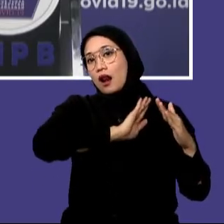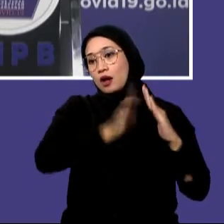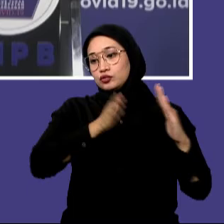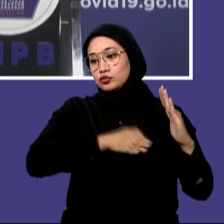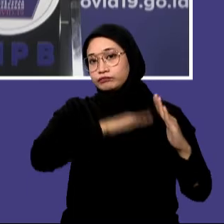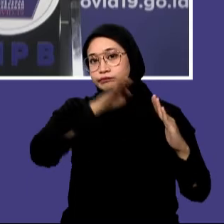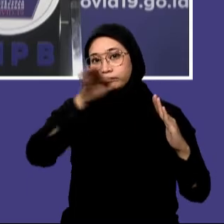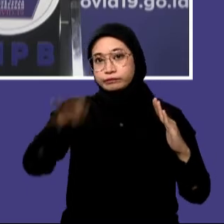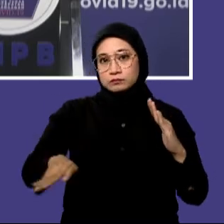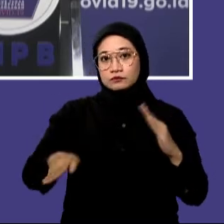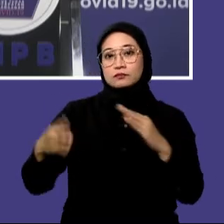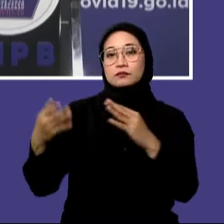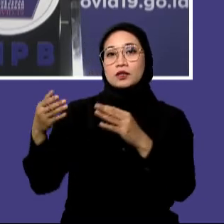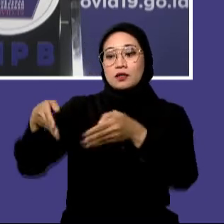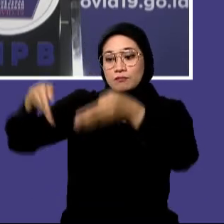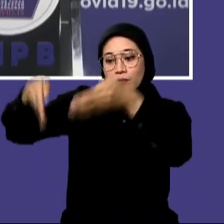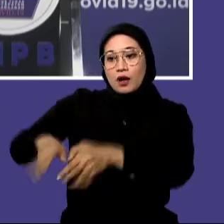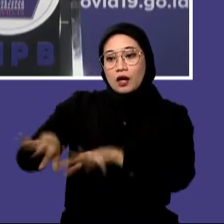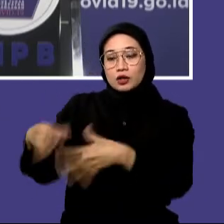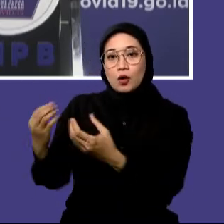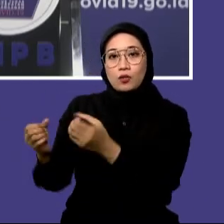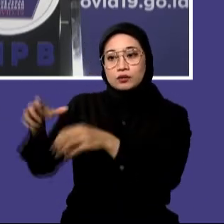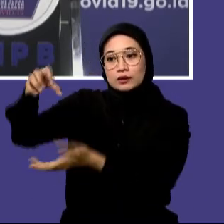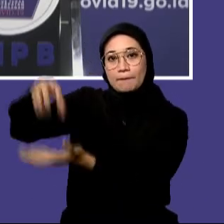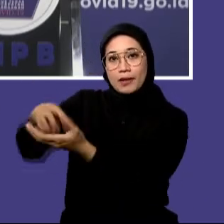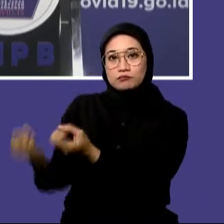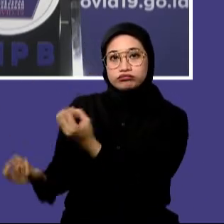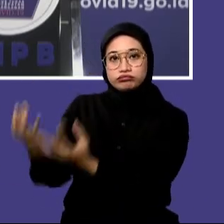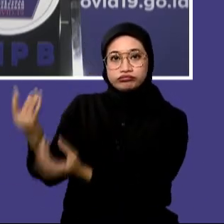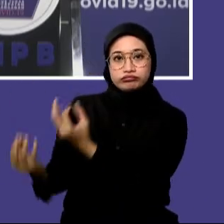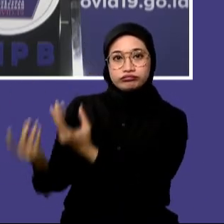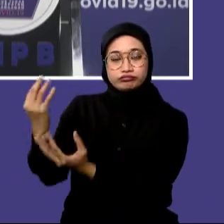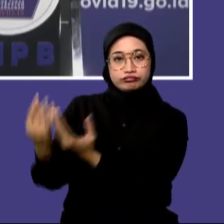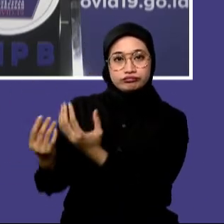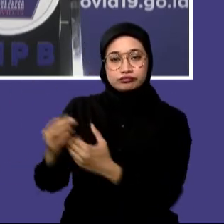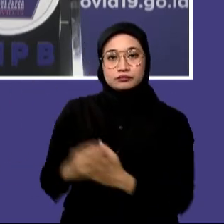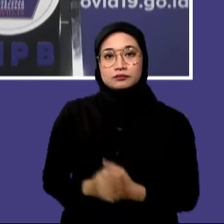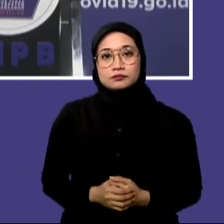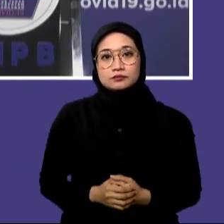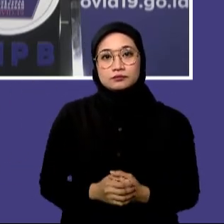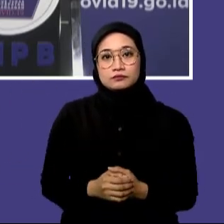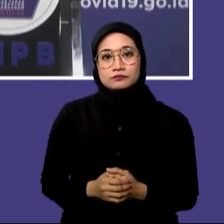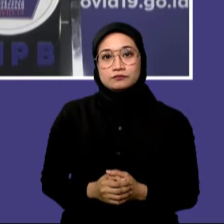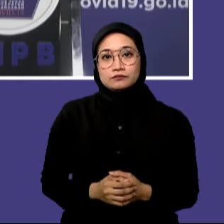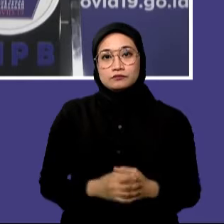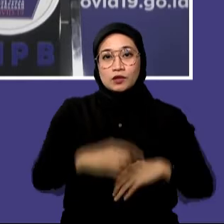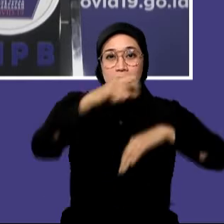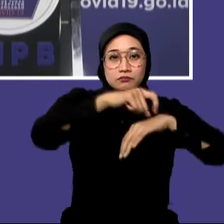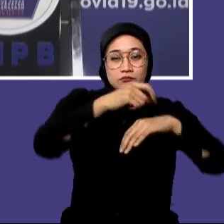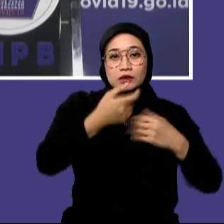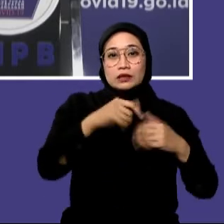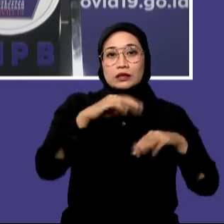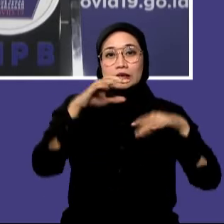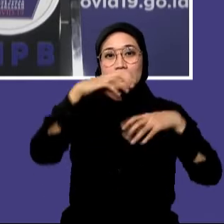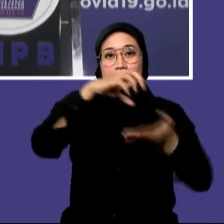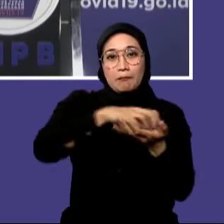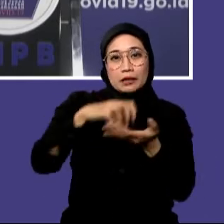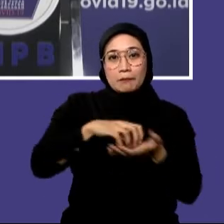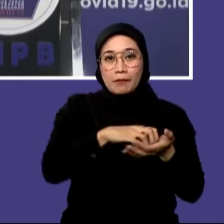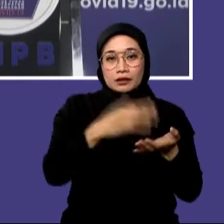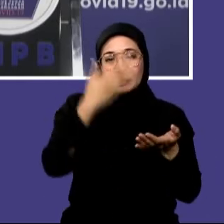dimakamkan atau dikremasi. Sangat tidak dianjurkan untuk disemayamkan lagi di rumah atau tempat ibadah lainnya.